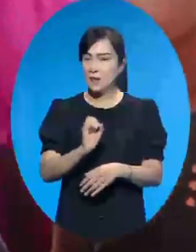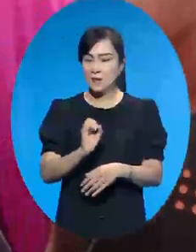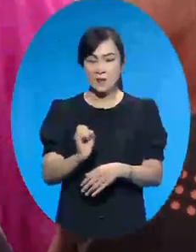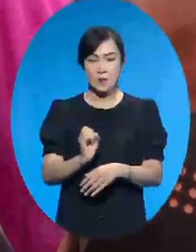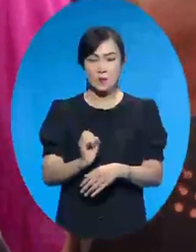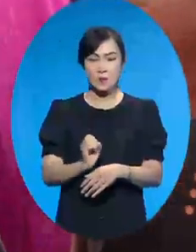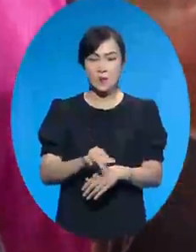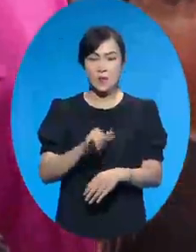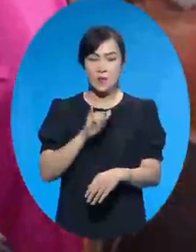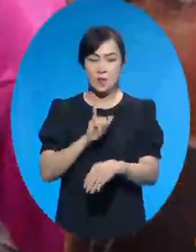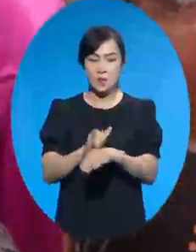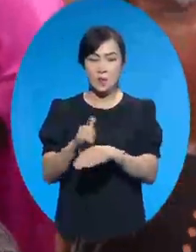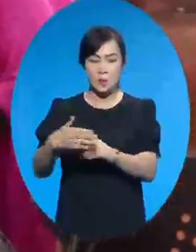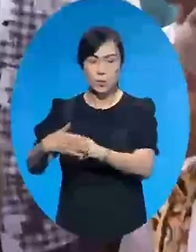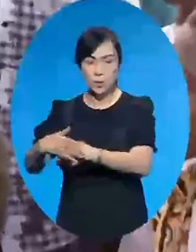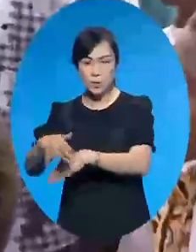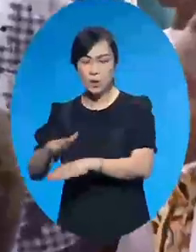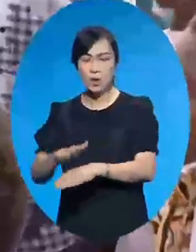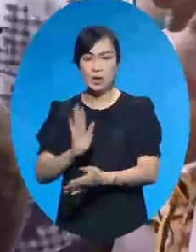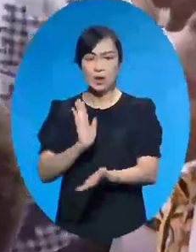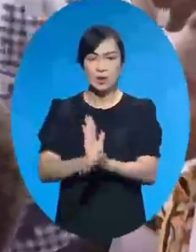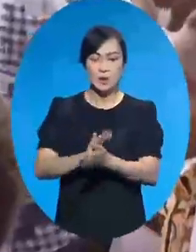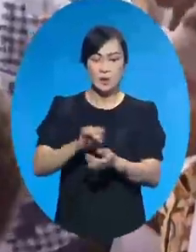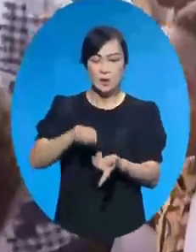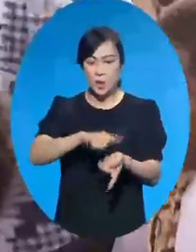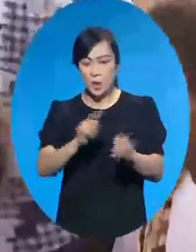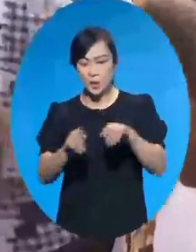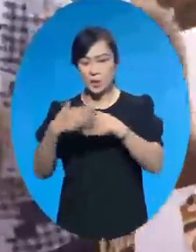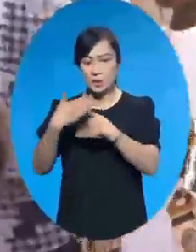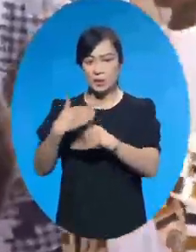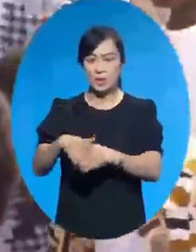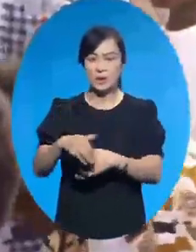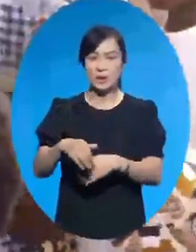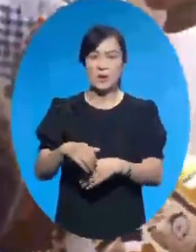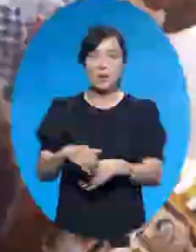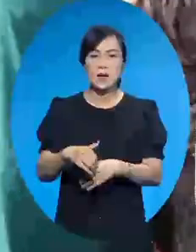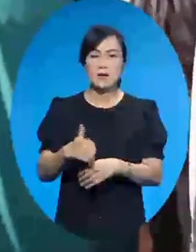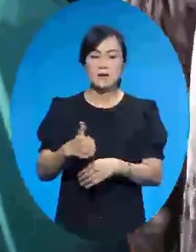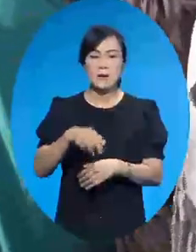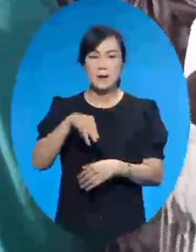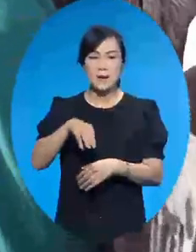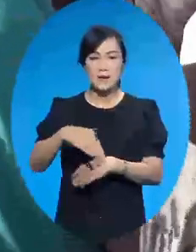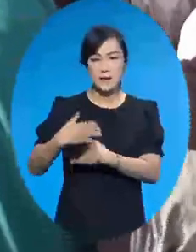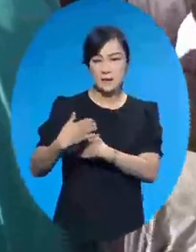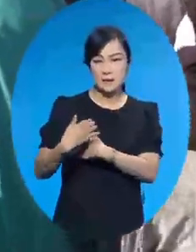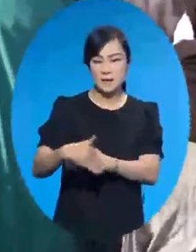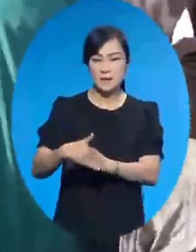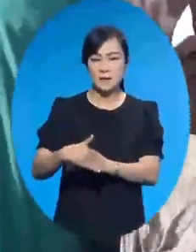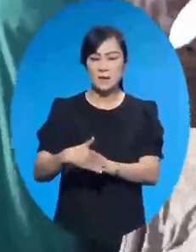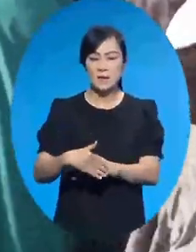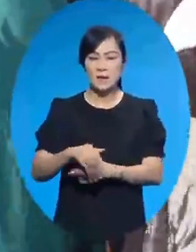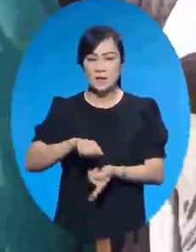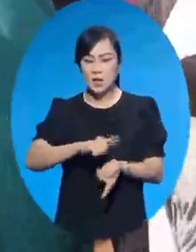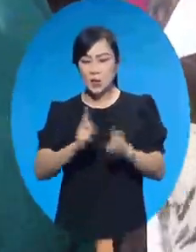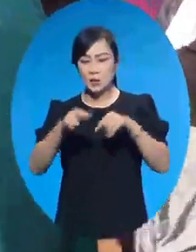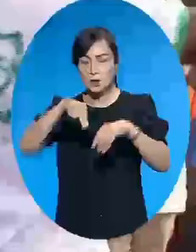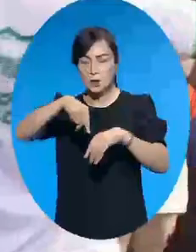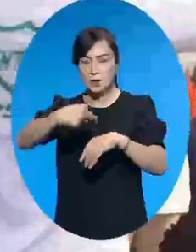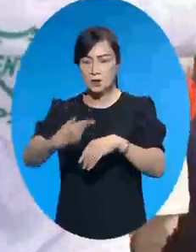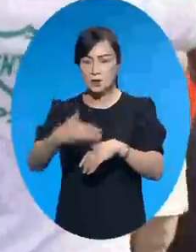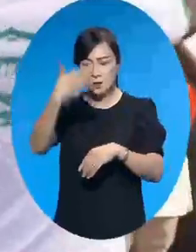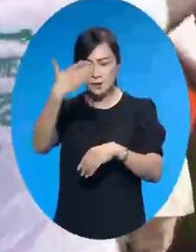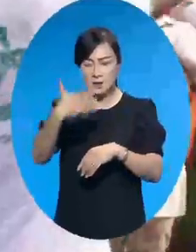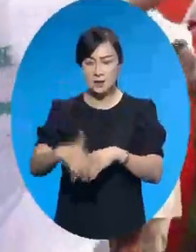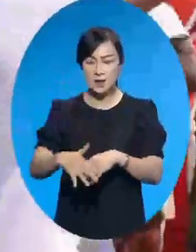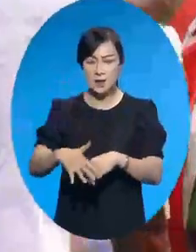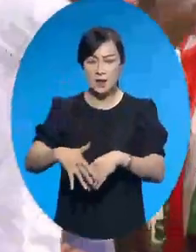đưa ra yêu cầu trục xuất. Giống như các cuộc đảo chính gần đây ở Burkina Faso và Mali lân cận, đảo chính quân sự ở Niger diễn ra trong